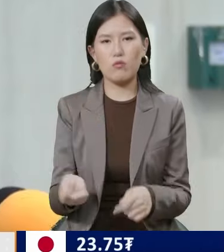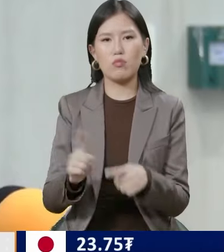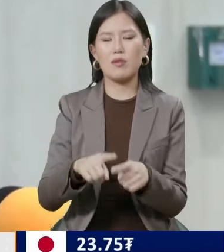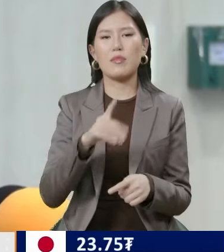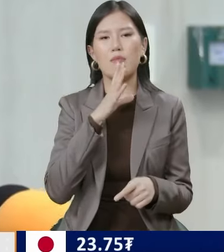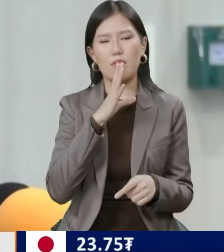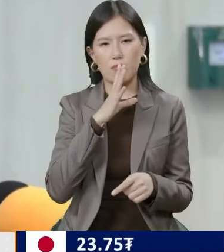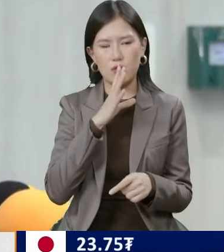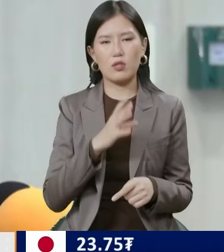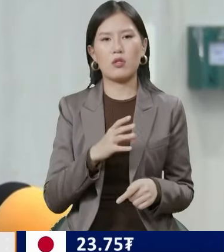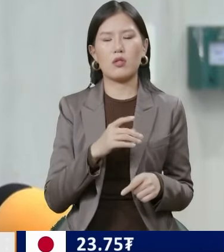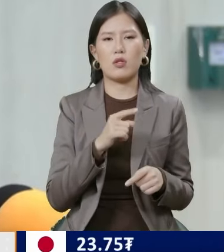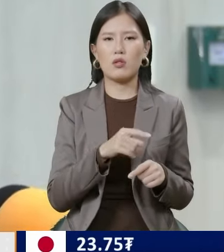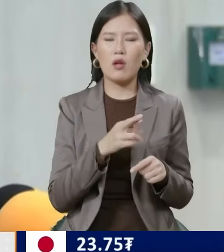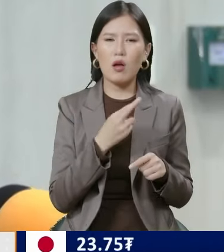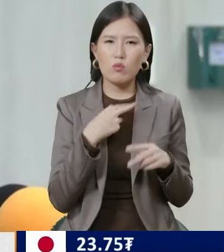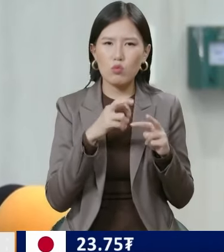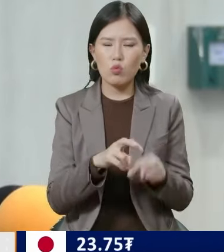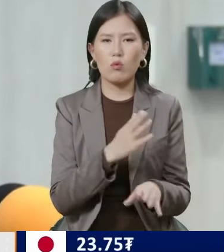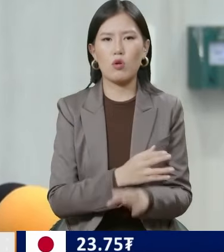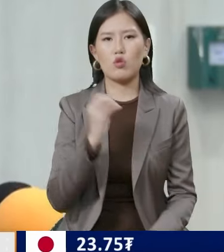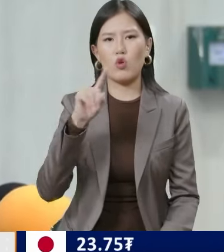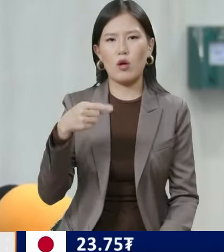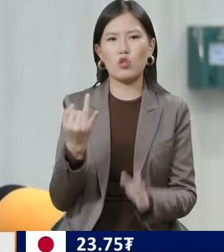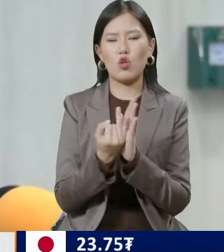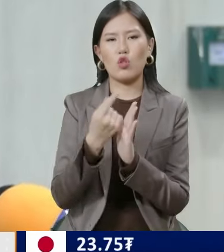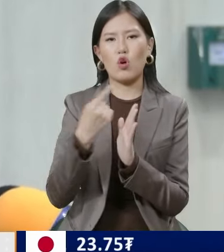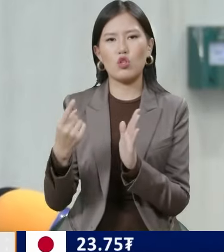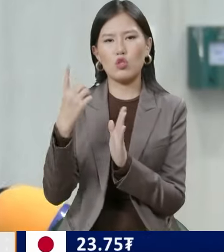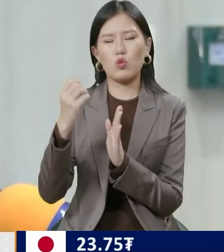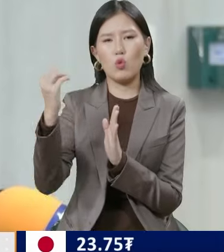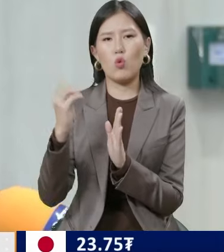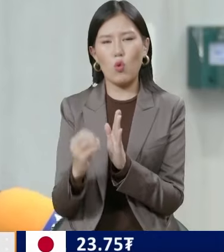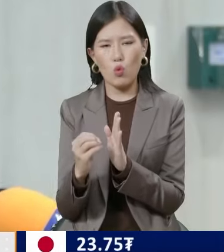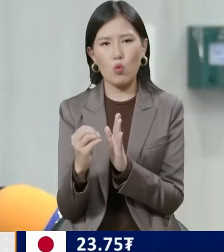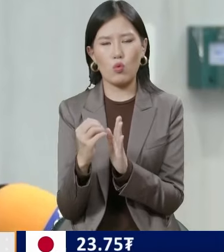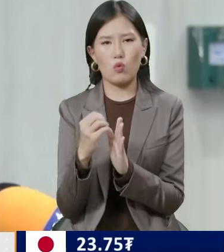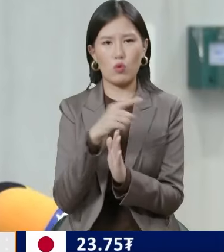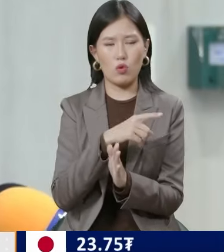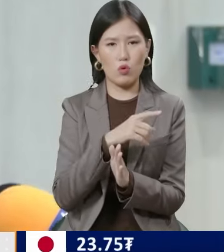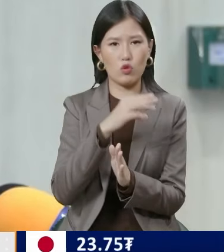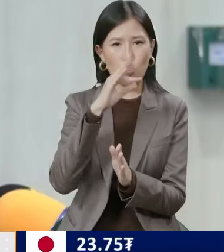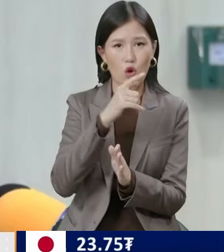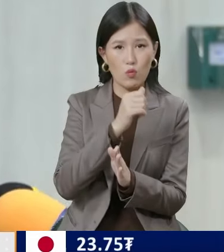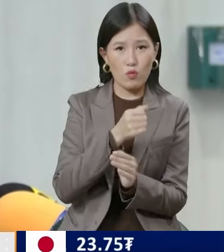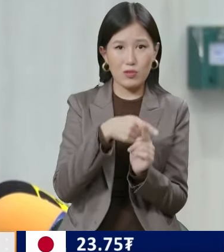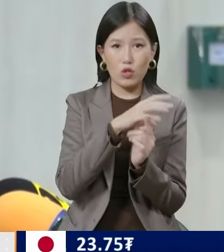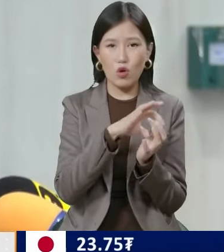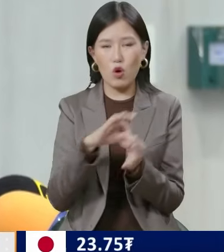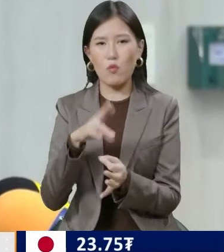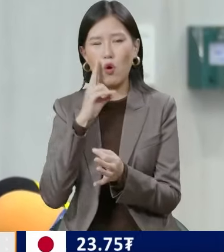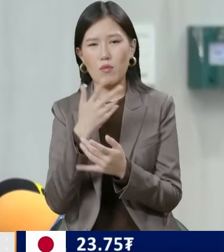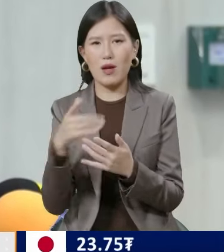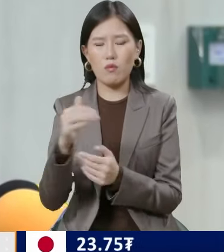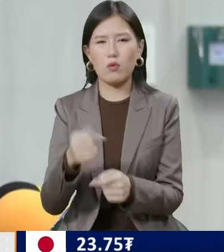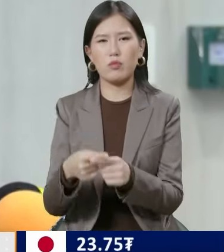тооцоо судалгаа хийсэн. За ерөнхийдөө 0.7-1% орчмын инфляцийн юм дарамт гарч ирэх юм байна гэсэн юм тооцоол байгаа. Тэр утгаараач